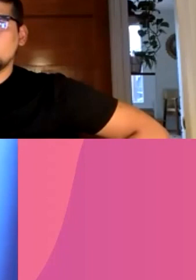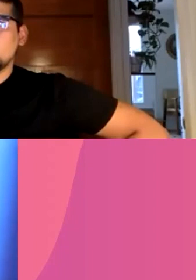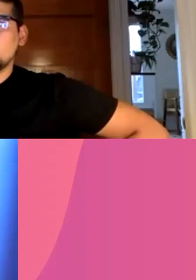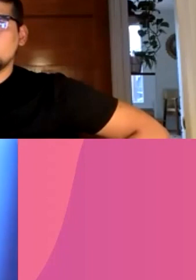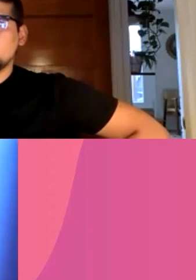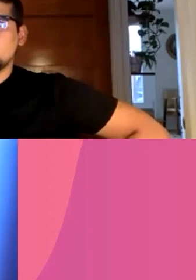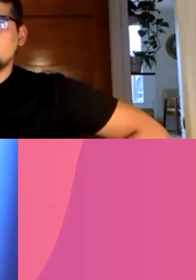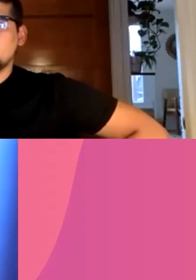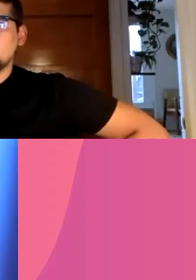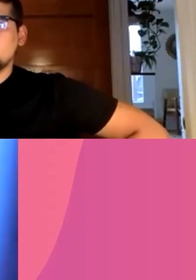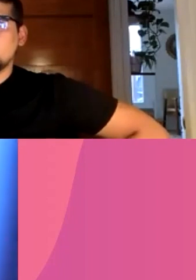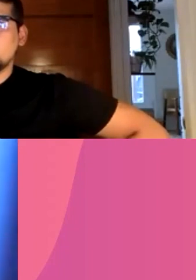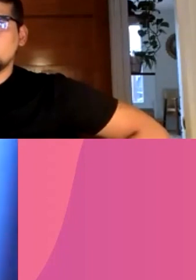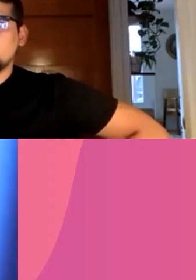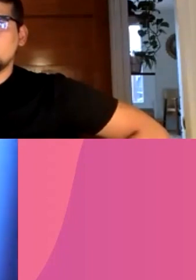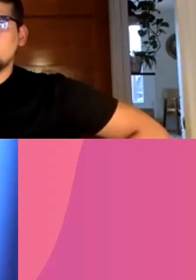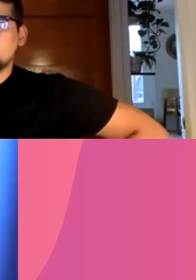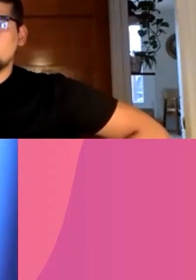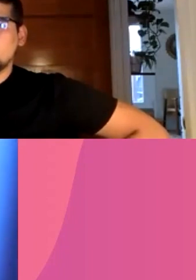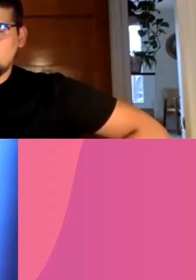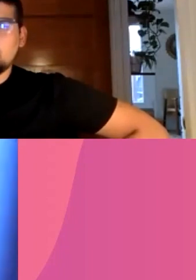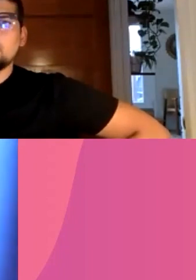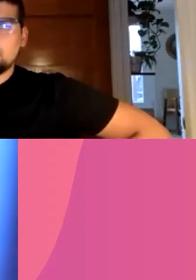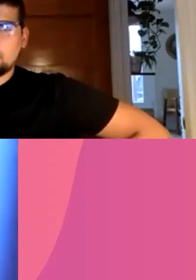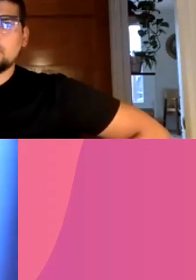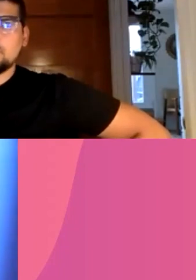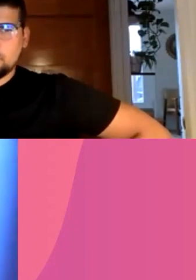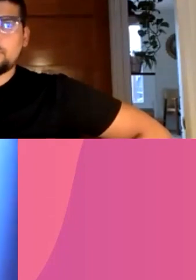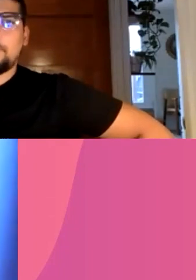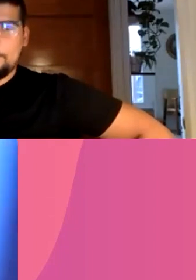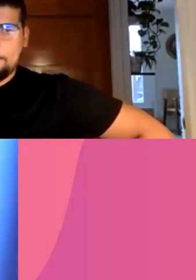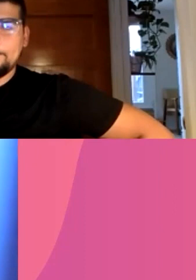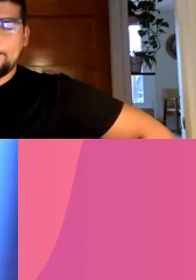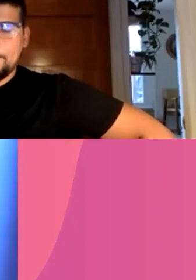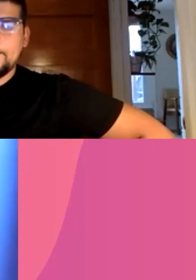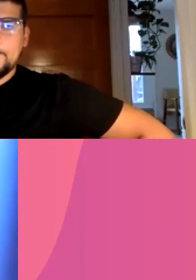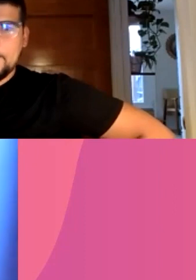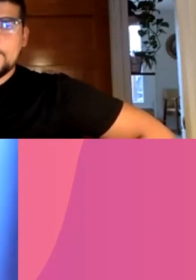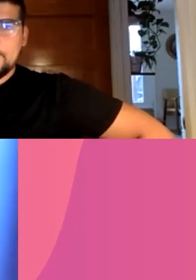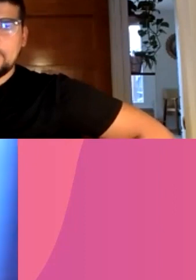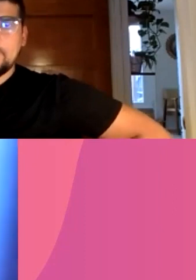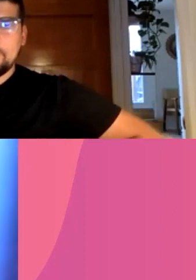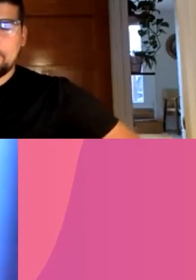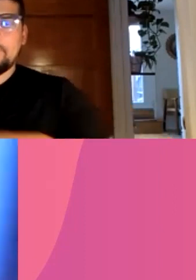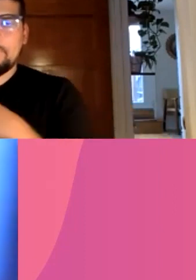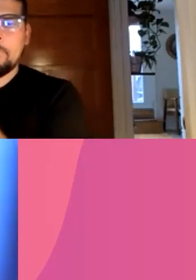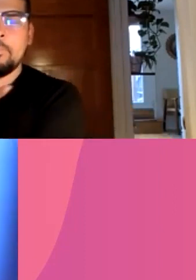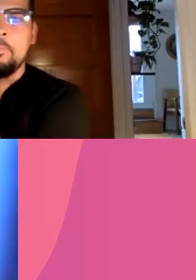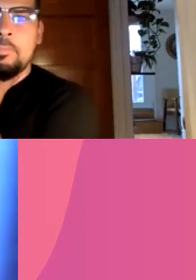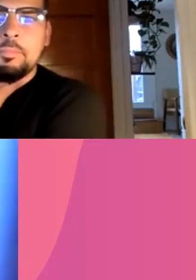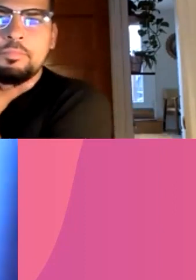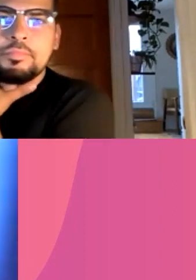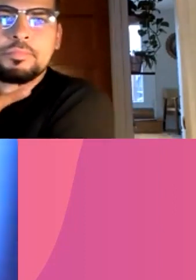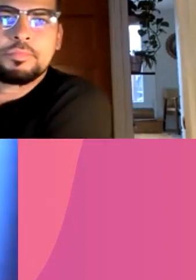Cet aspect-là, donc, il devrait être disséminé et diffusé aux gens à plusieurs niveaux